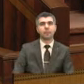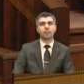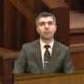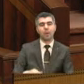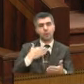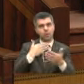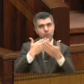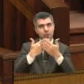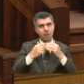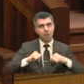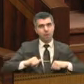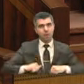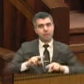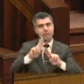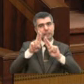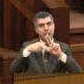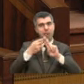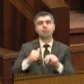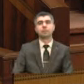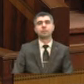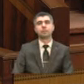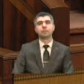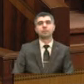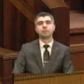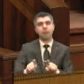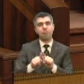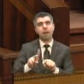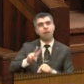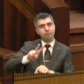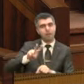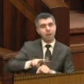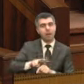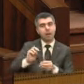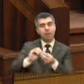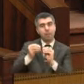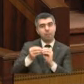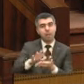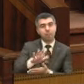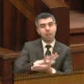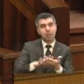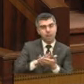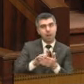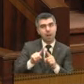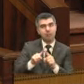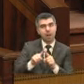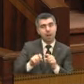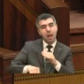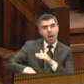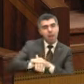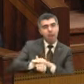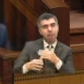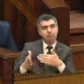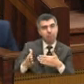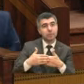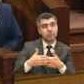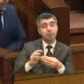شكرا السيد الوزير على الجواب، وفعلا هذه الاشكاليه ديال الملاعب اللي كتقفل كتخلق يعني واحد اشكاليه